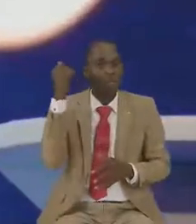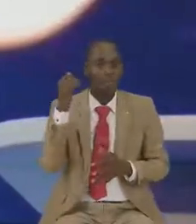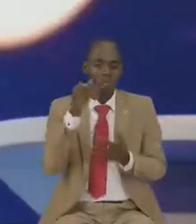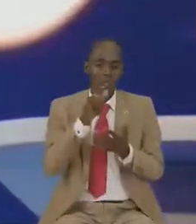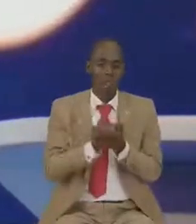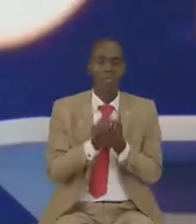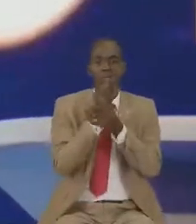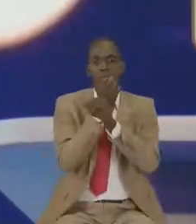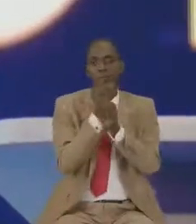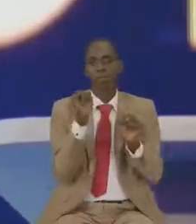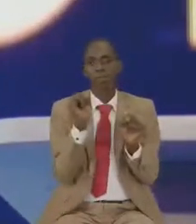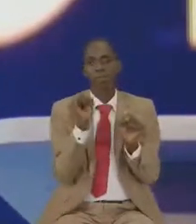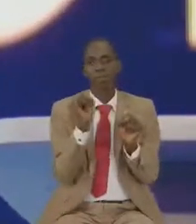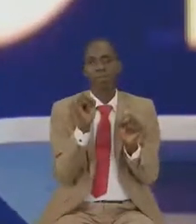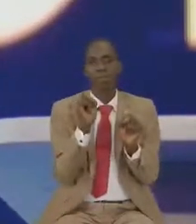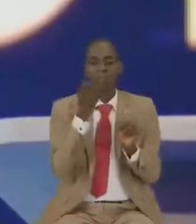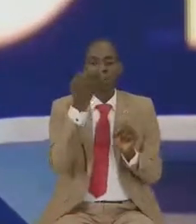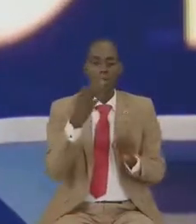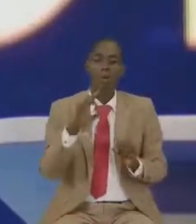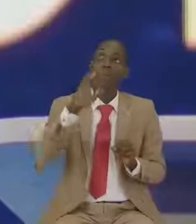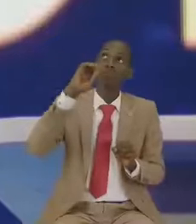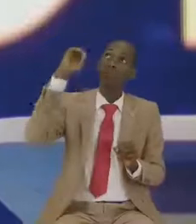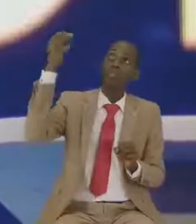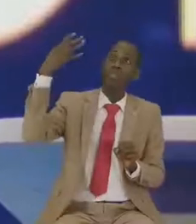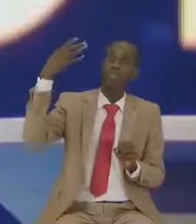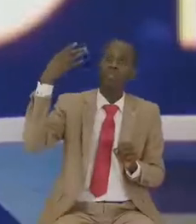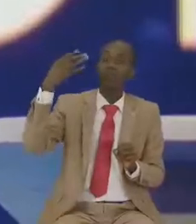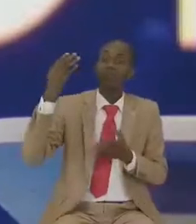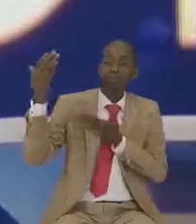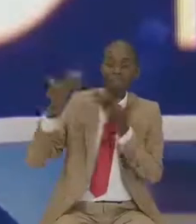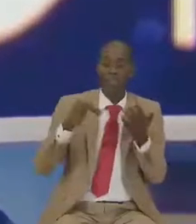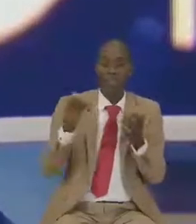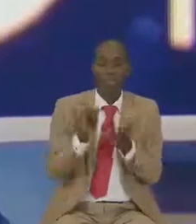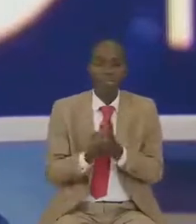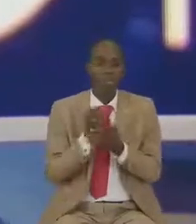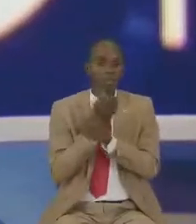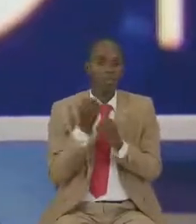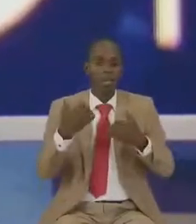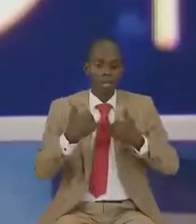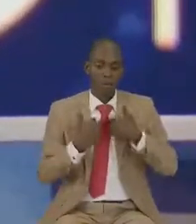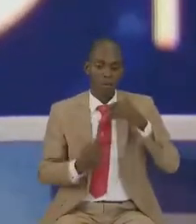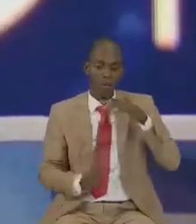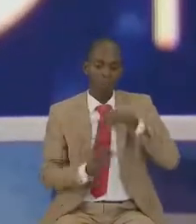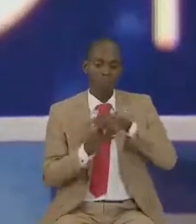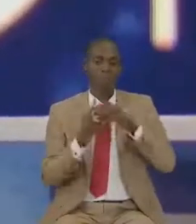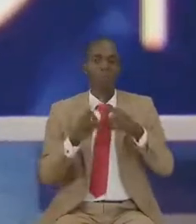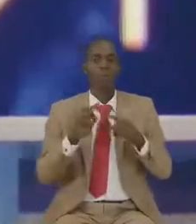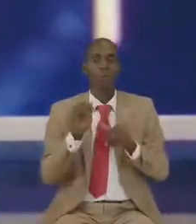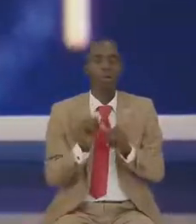parce que ce salut-là, avec la grâce qu'il